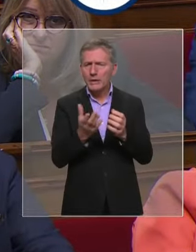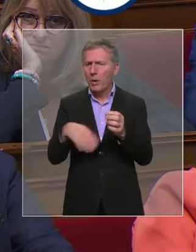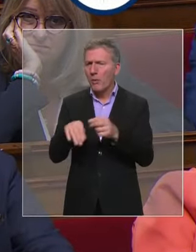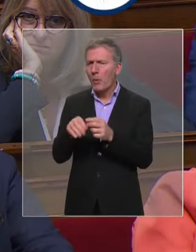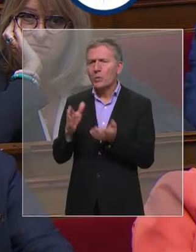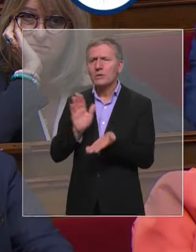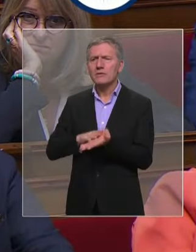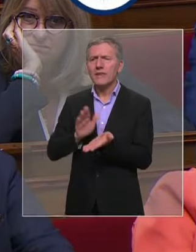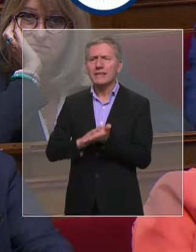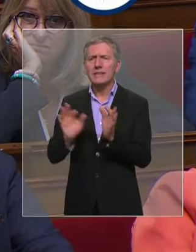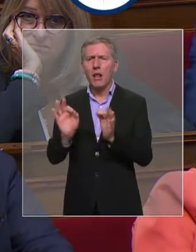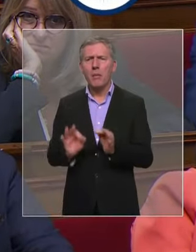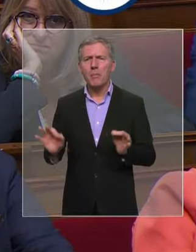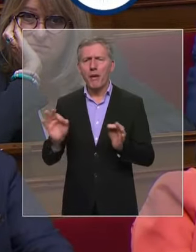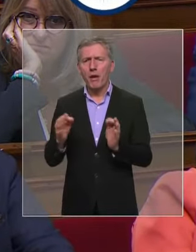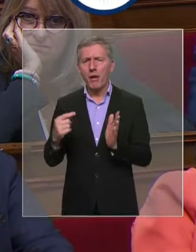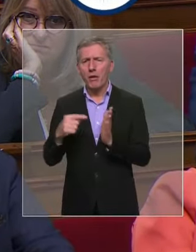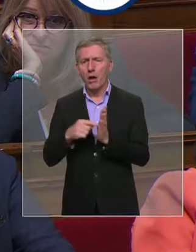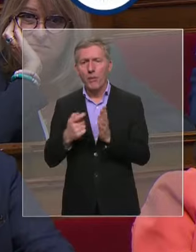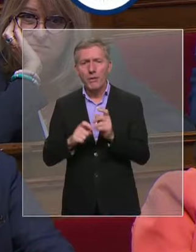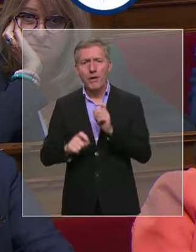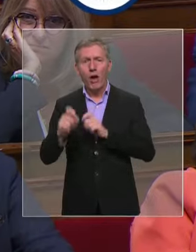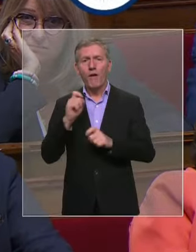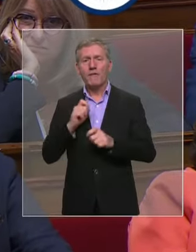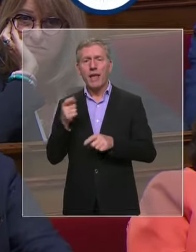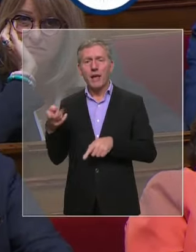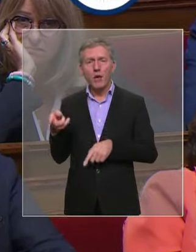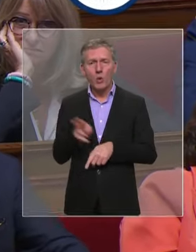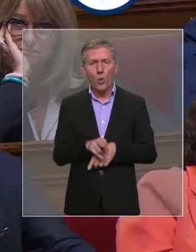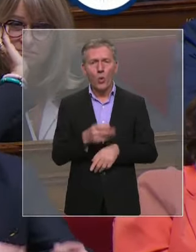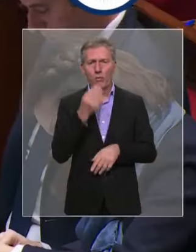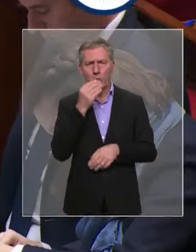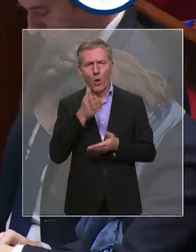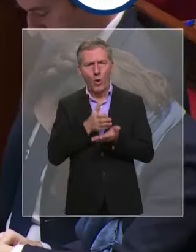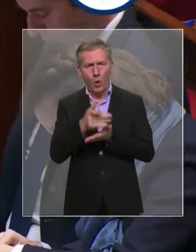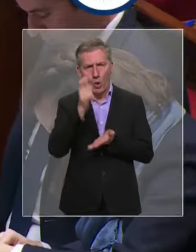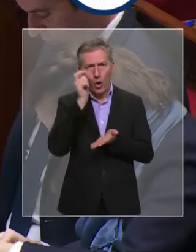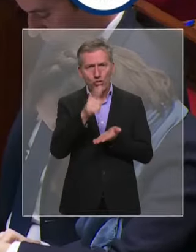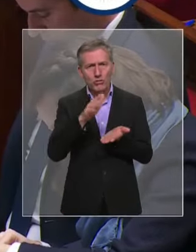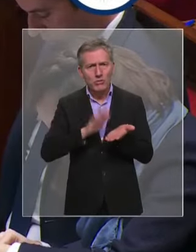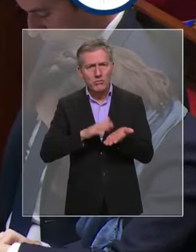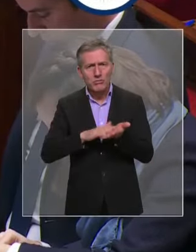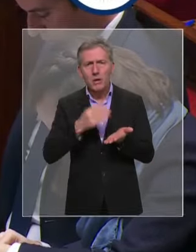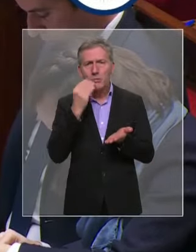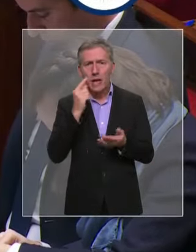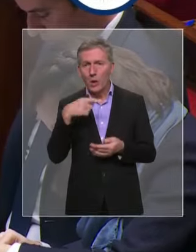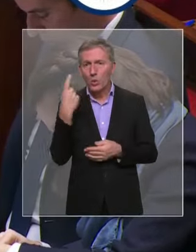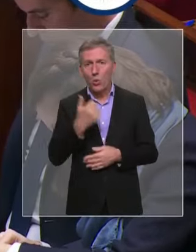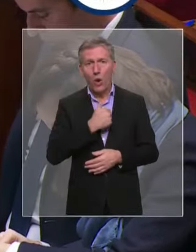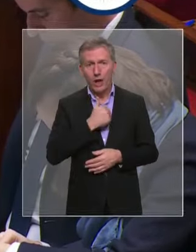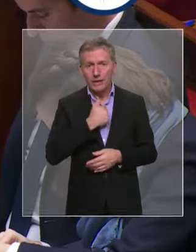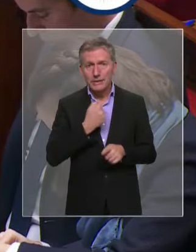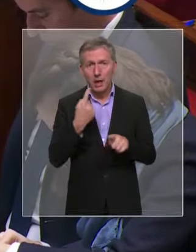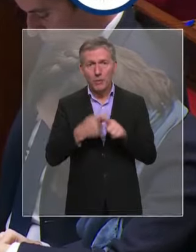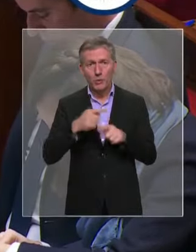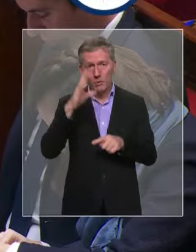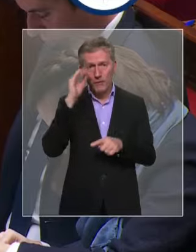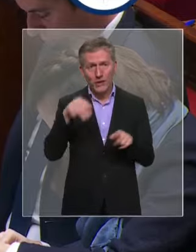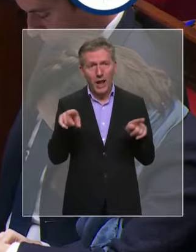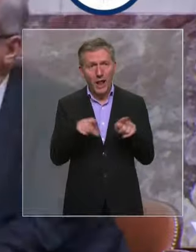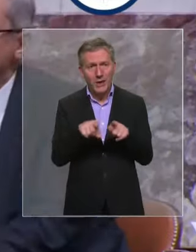pas vous féliciter quand on revient et qu'on applique des mesures de bon sens et qu'elles sont saluées par les artisans et par les